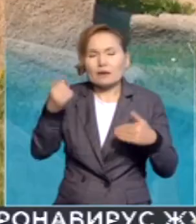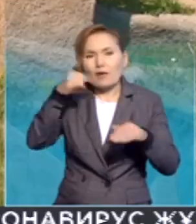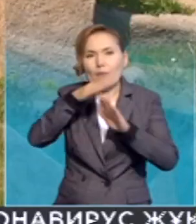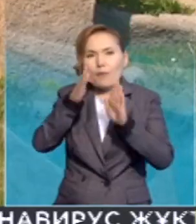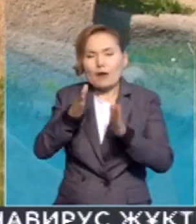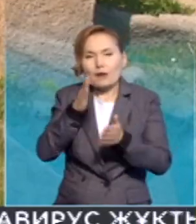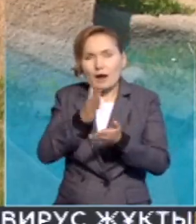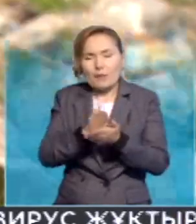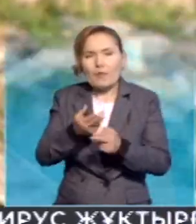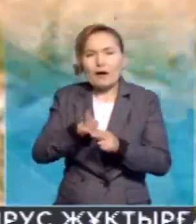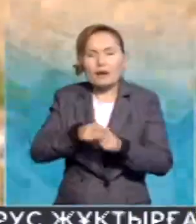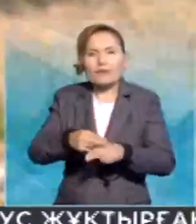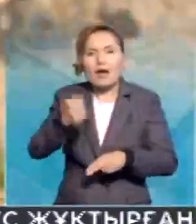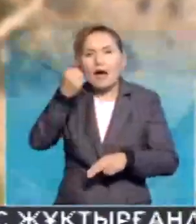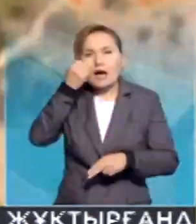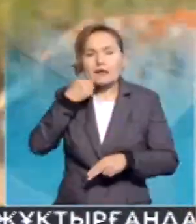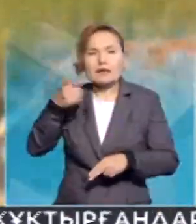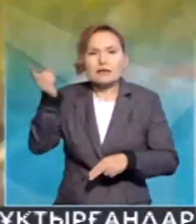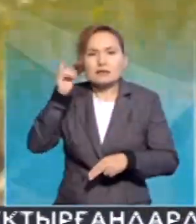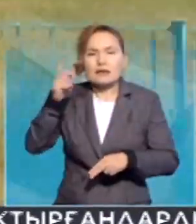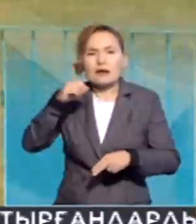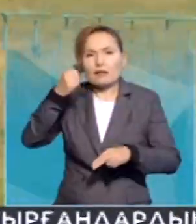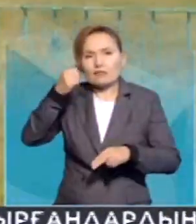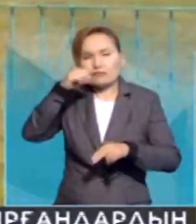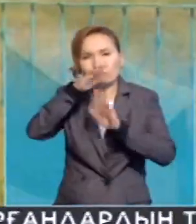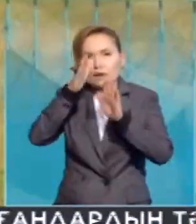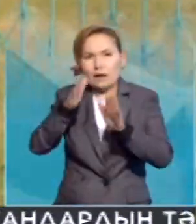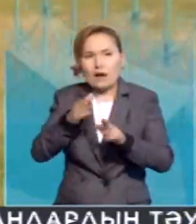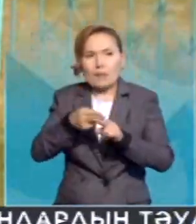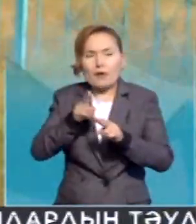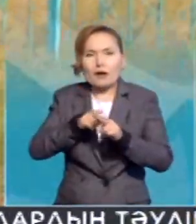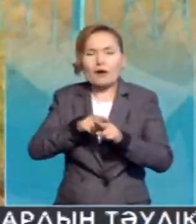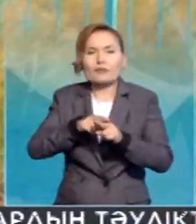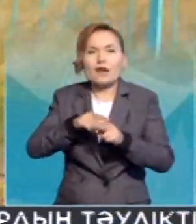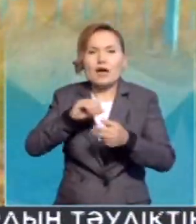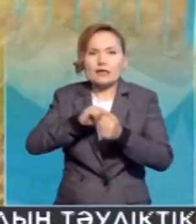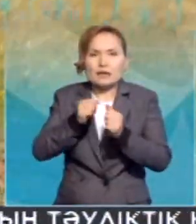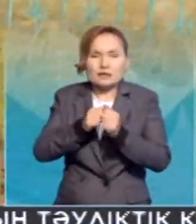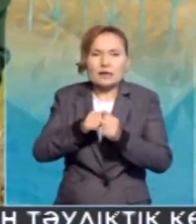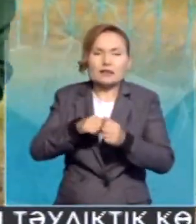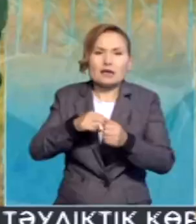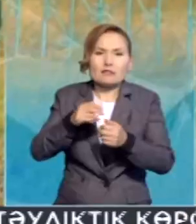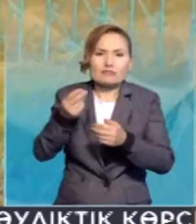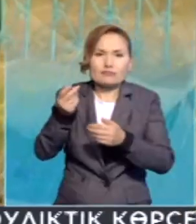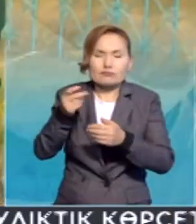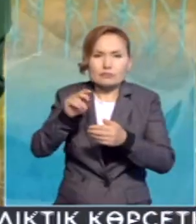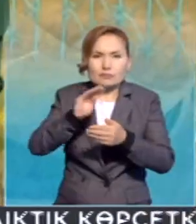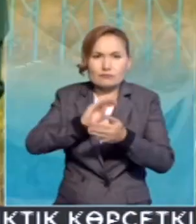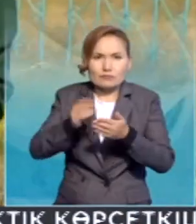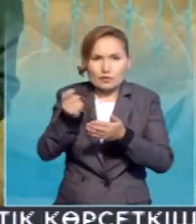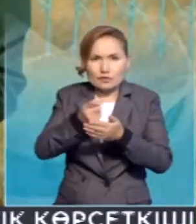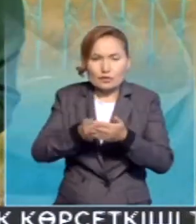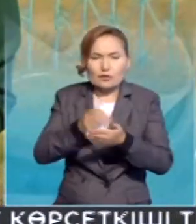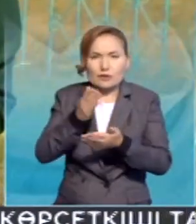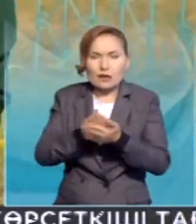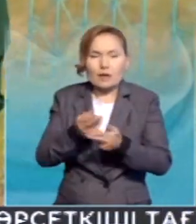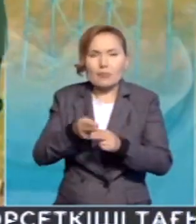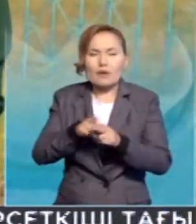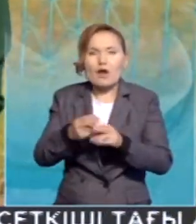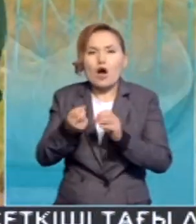төл ескерткіштері, ескі архон жазулары сақталған. Біз дәл қазір Торғай ауылдық округіндеміз. Бұл аймақта осындай балбалтастың 13-ші